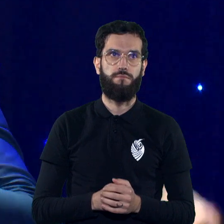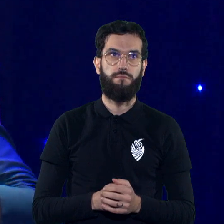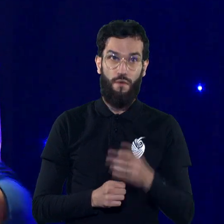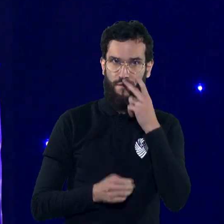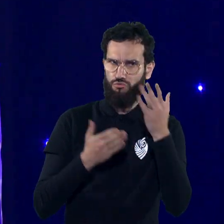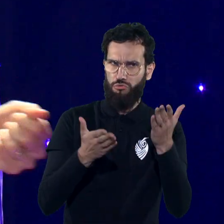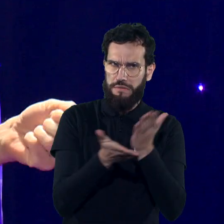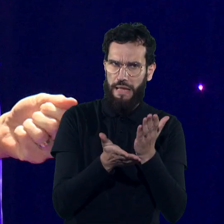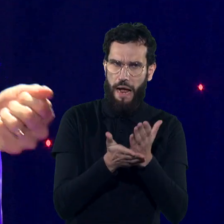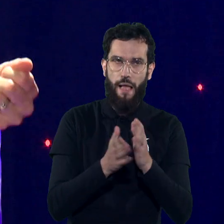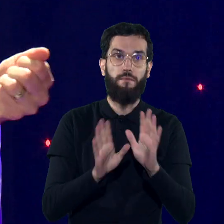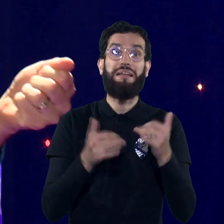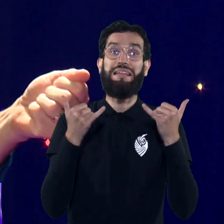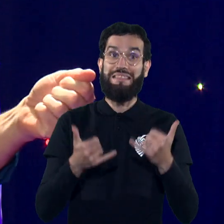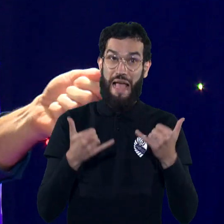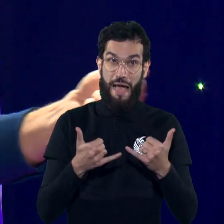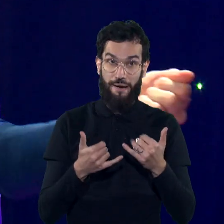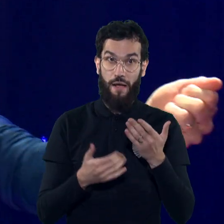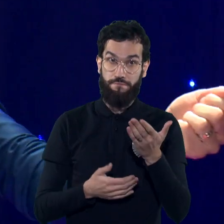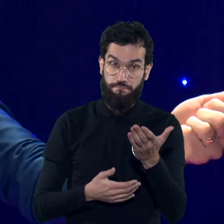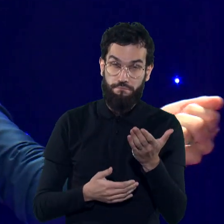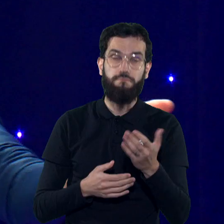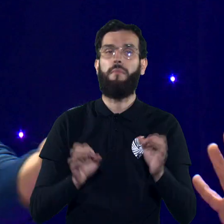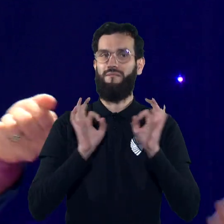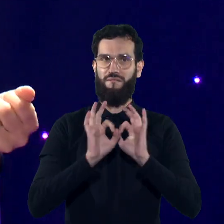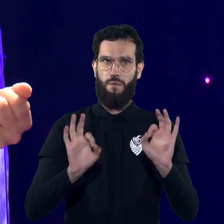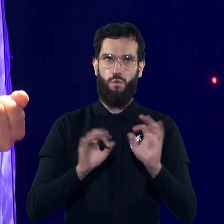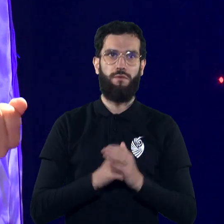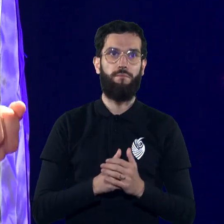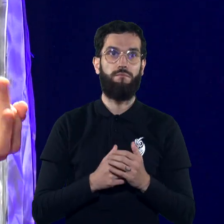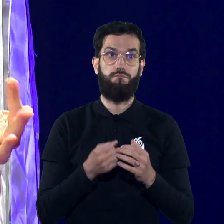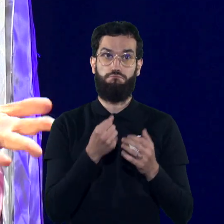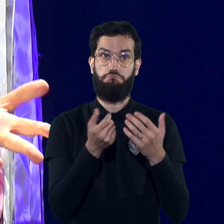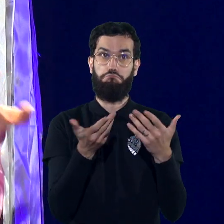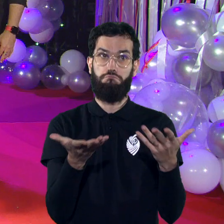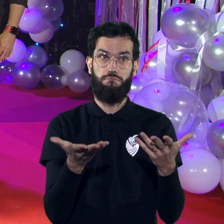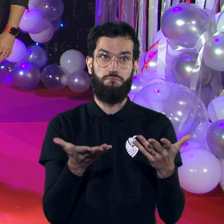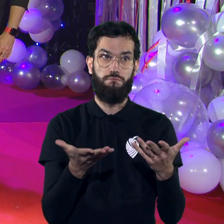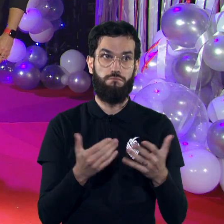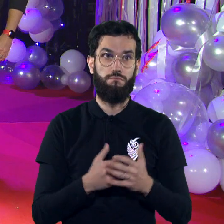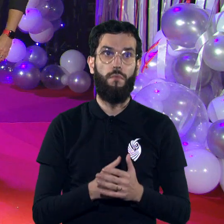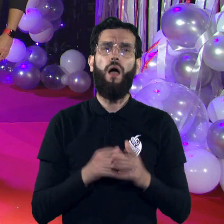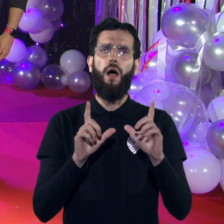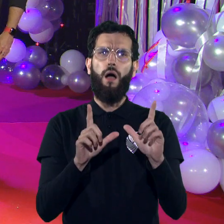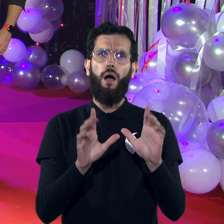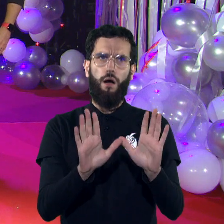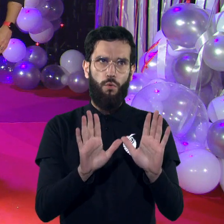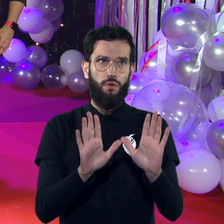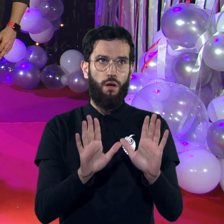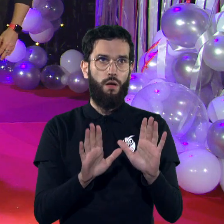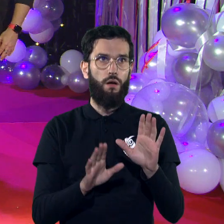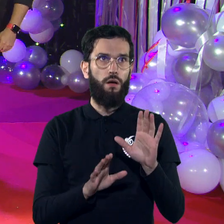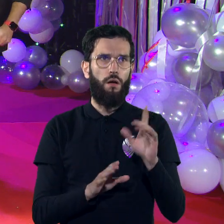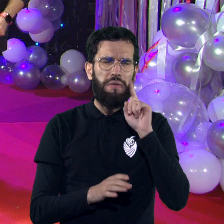Vidím, stále vidím. Tak, tak, tak. Poprosím ťa teda, výborne, ja keď tú ruku otvorím. No a počkaj, pozri, ho